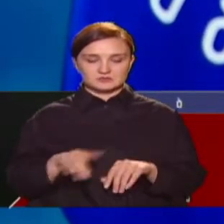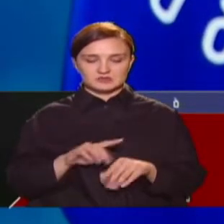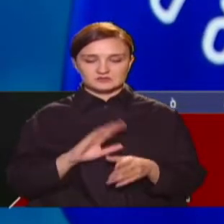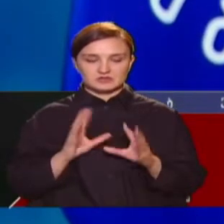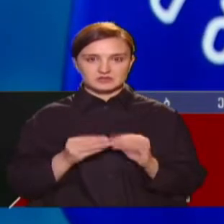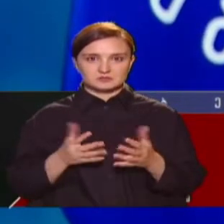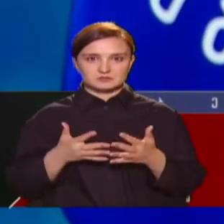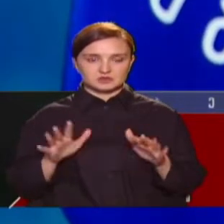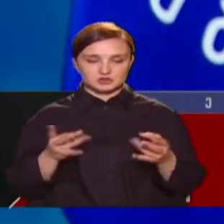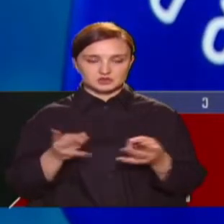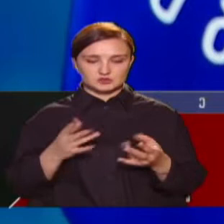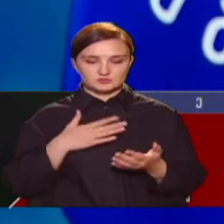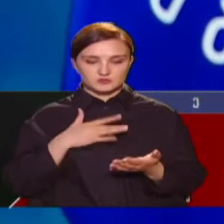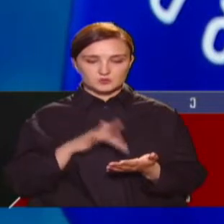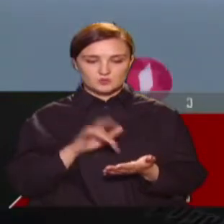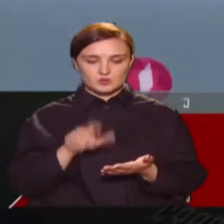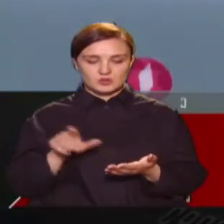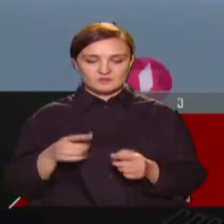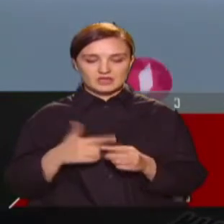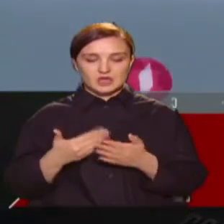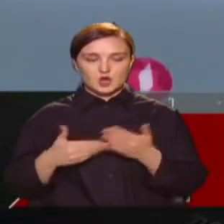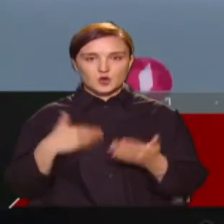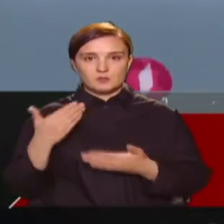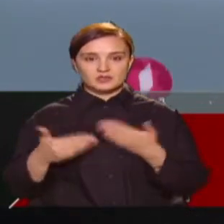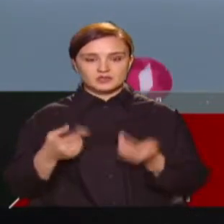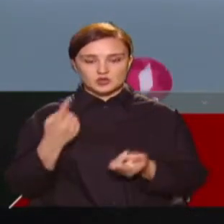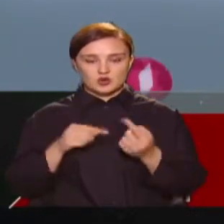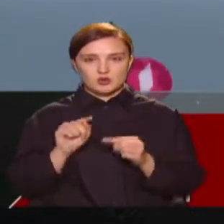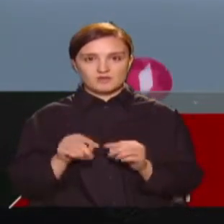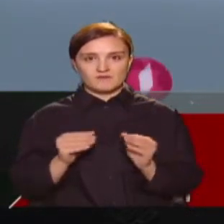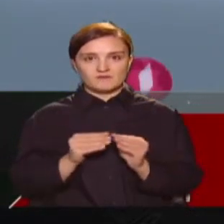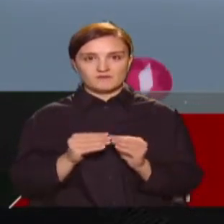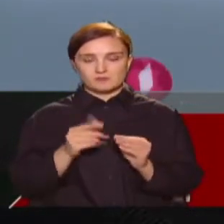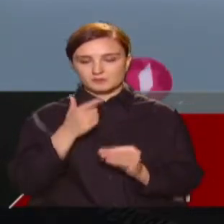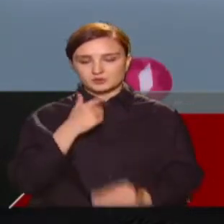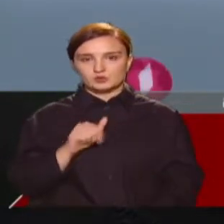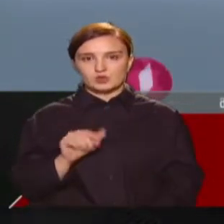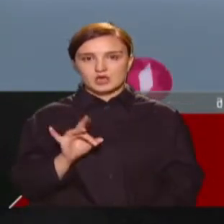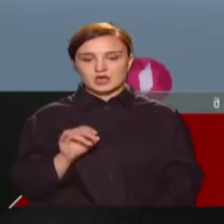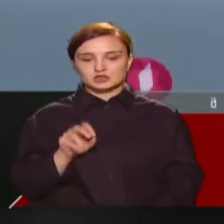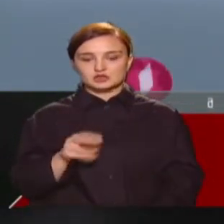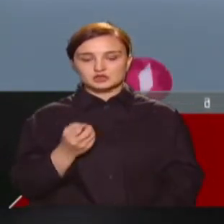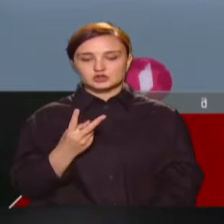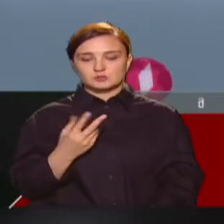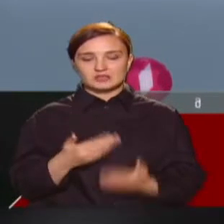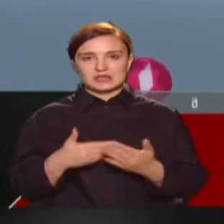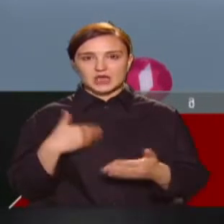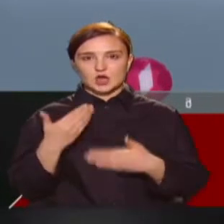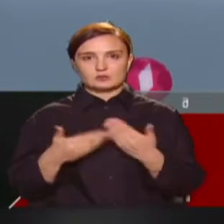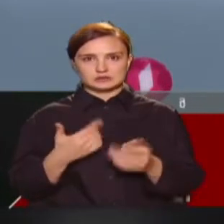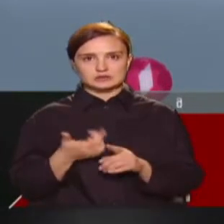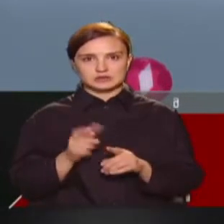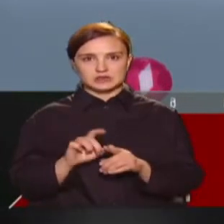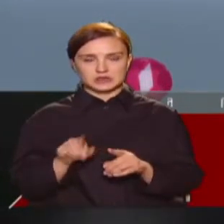ყველაზე მეტად სჭირდება ჩვენს მოქალაქეებს. რაც შეეხება პოლიტიკას. თუმცა ამ რეკომენდაციებს რომ მეუბრუნდეთ, ბატონო არჩილ, თუ შეიძლება 12 რეკომენდაციას, საკმაოდ